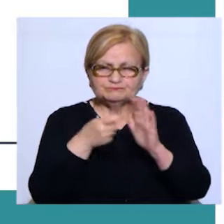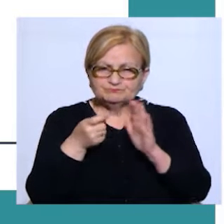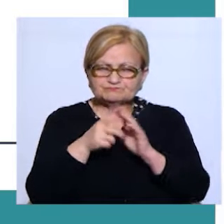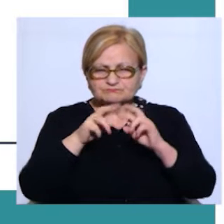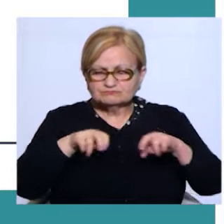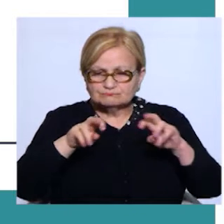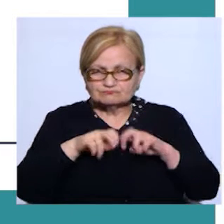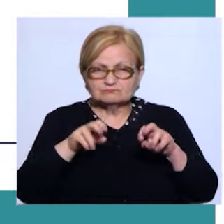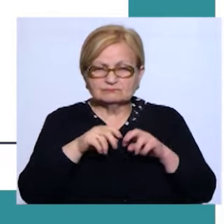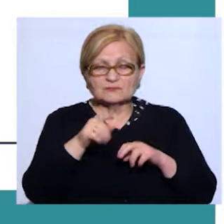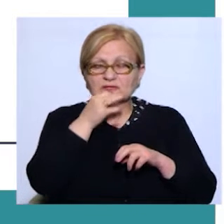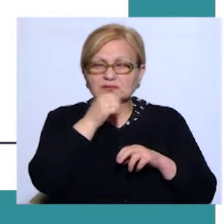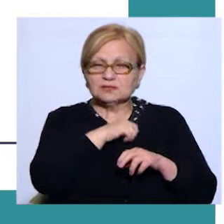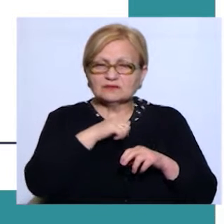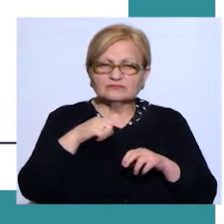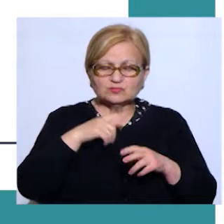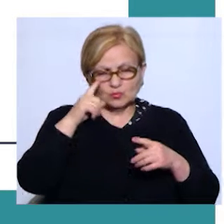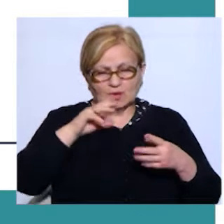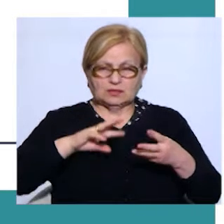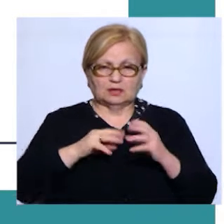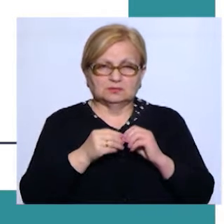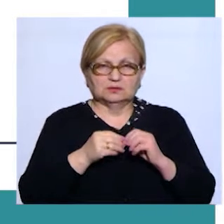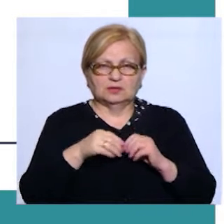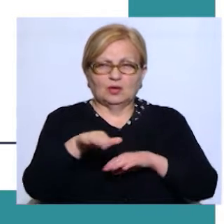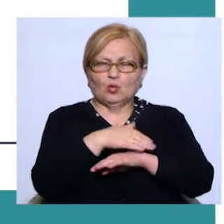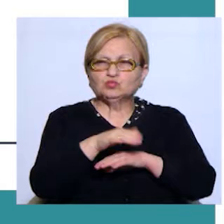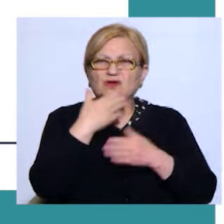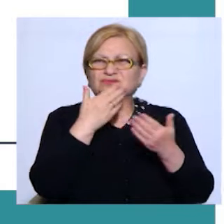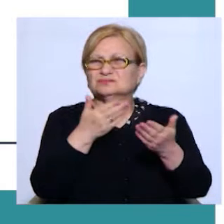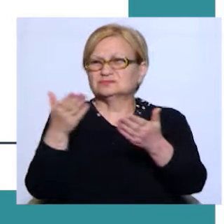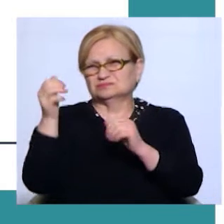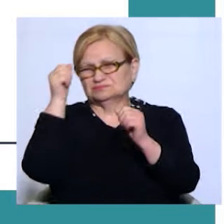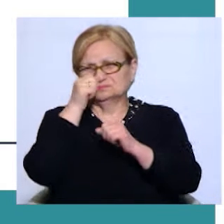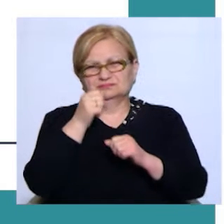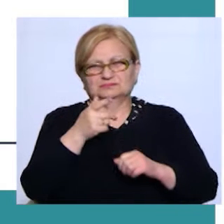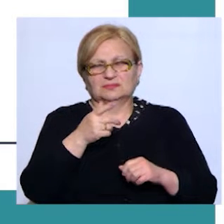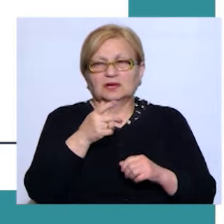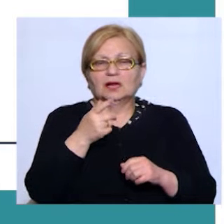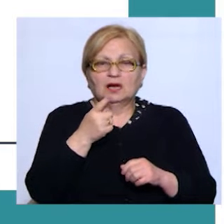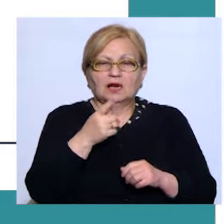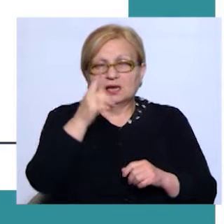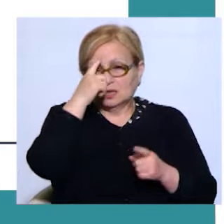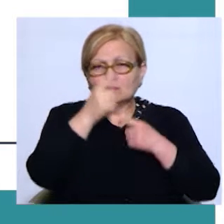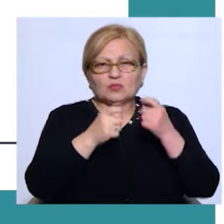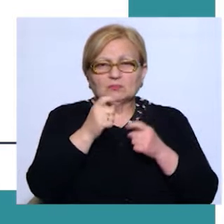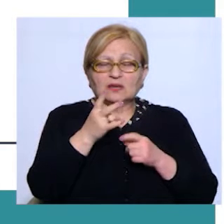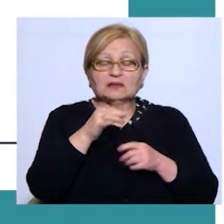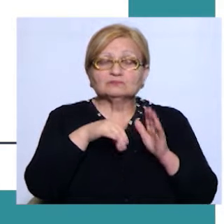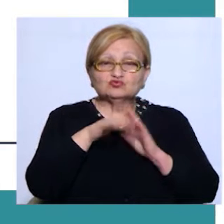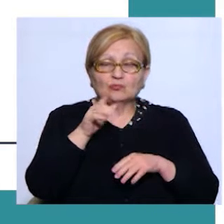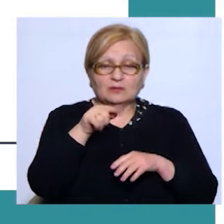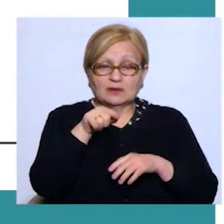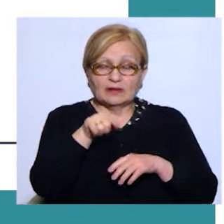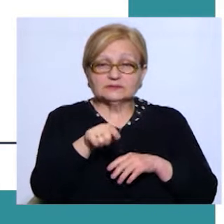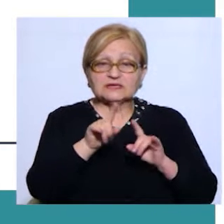გამოიკვლიოს და ანალიზი გააკეთოს, ხო? ეხლა შემთხვევით რო ხალხს კითხოს, ესე იგი, ნუ კი ექნება გარკვეული ტიპის ინფორმაცია, მაგრამ ჯობია რო